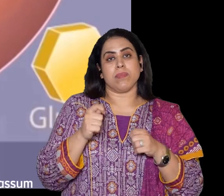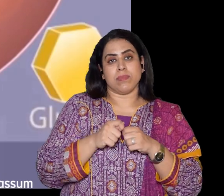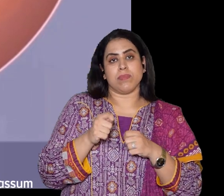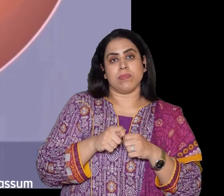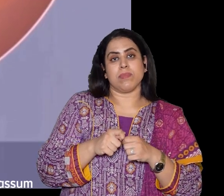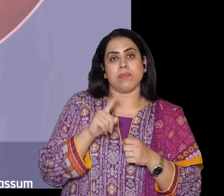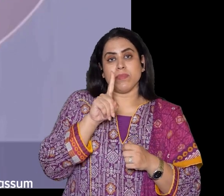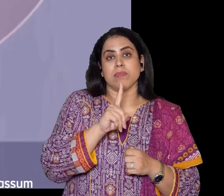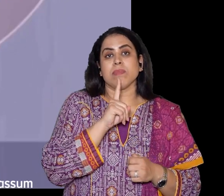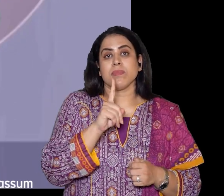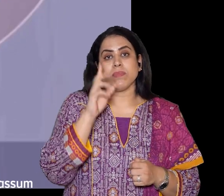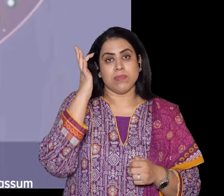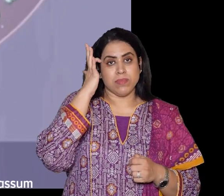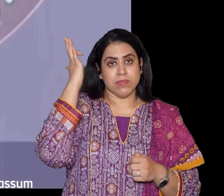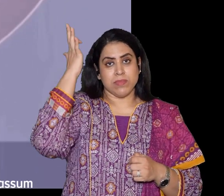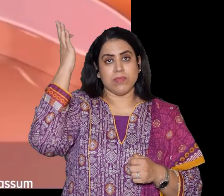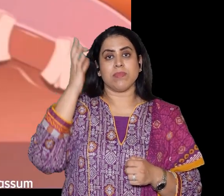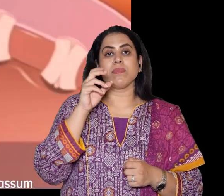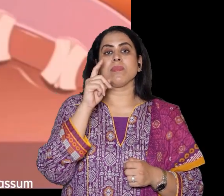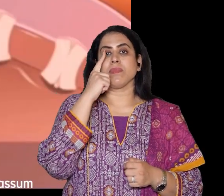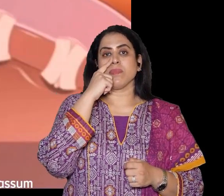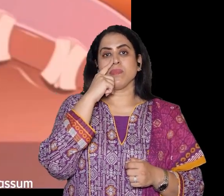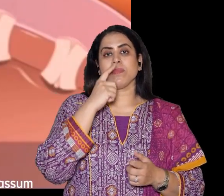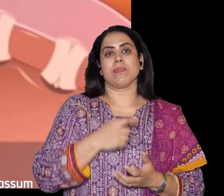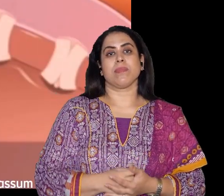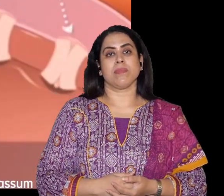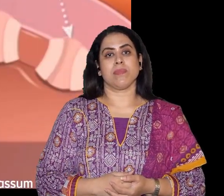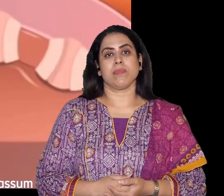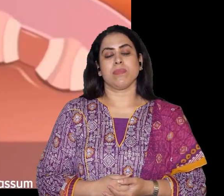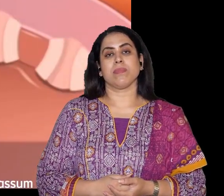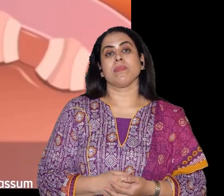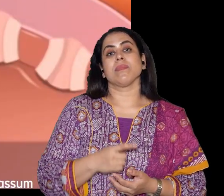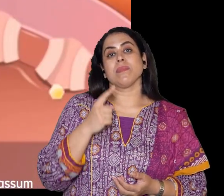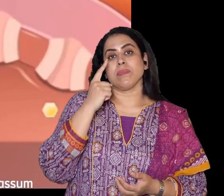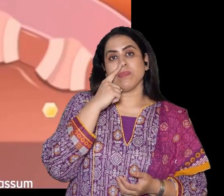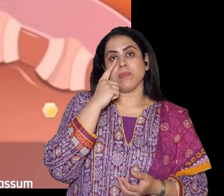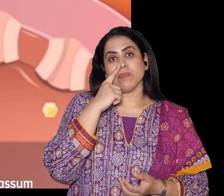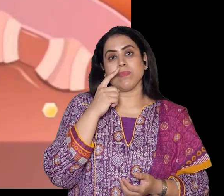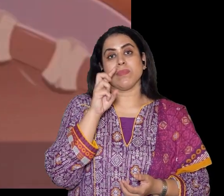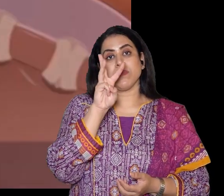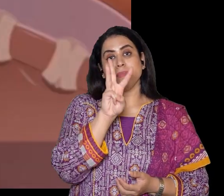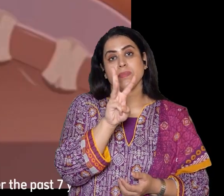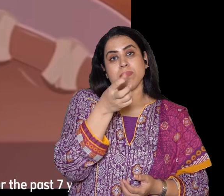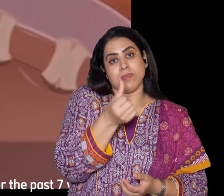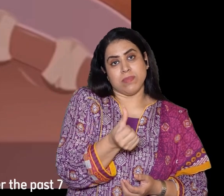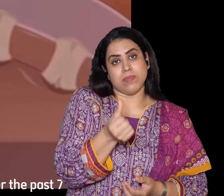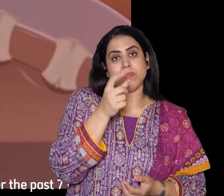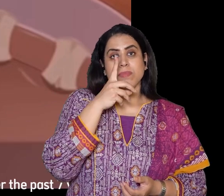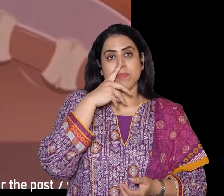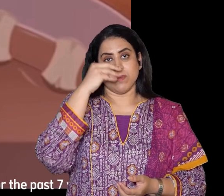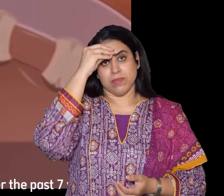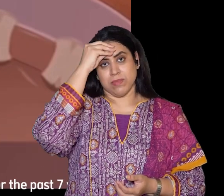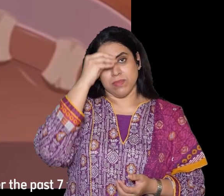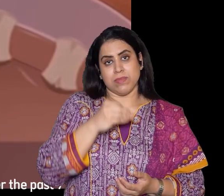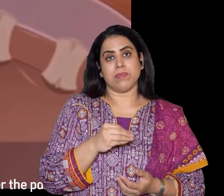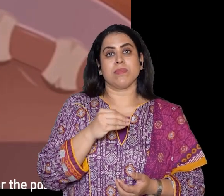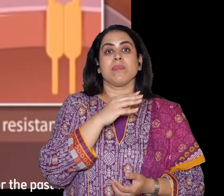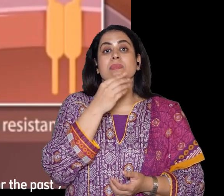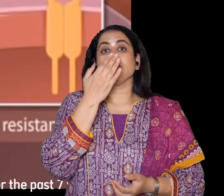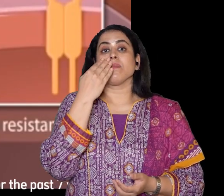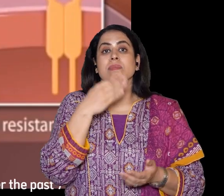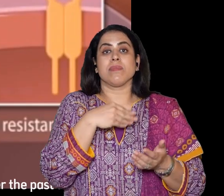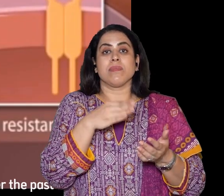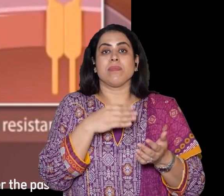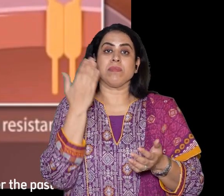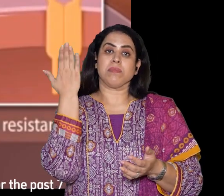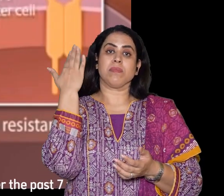Today, we delve into one such story, that of Mrs. Alia Tawassum. Mrs. Alia is a 37-year-old mother who has